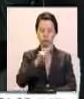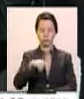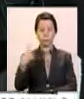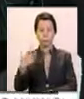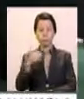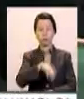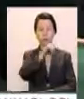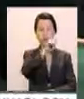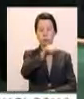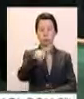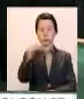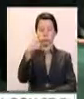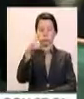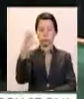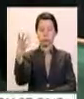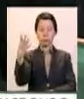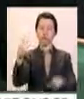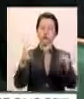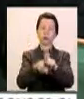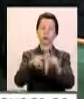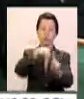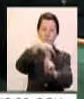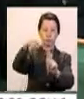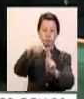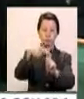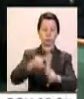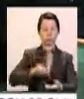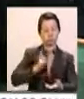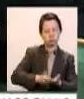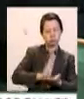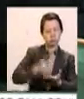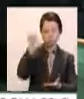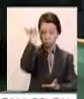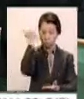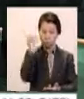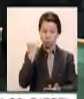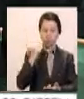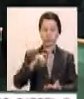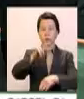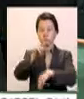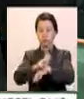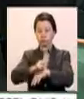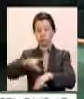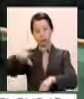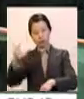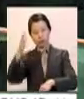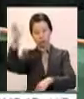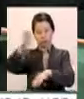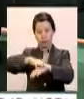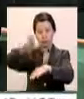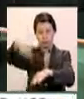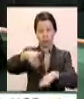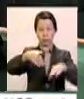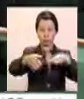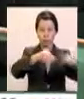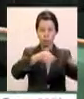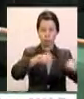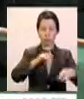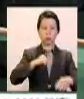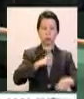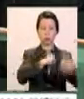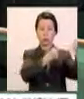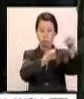April hingga 12 April sebagai tarikh prosiding inquest itu. Saksi lain yang akan dipanggil memberikan keterangan adalah